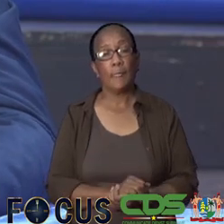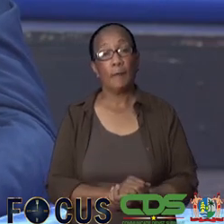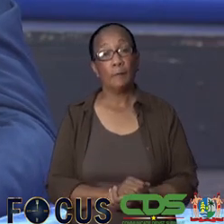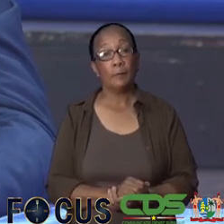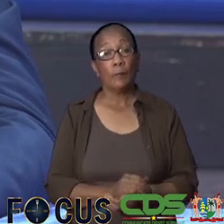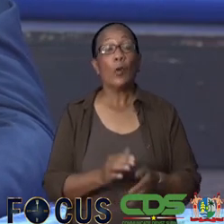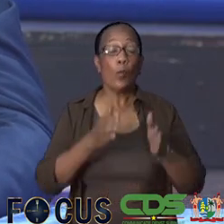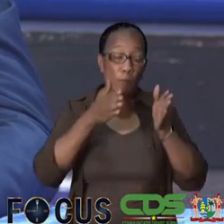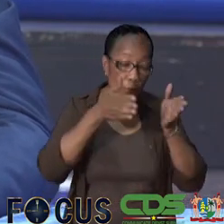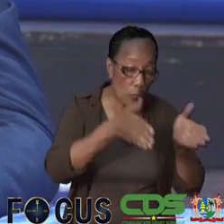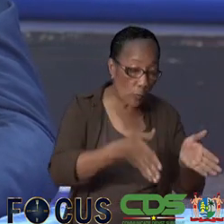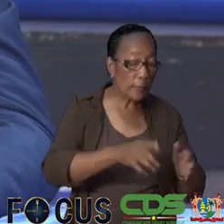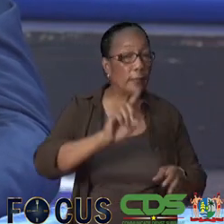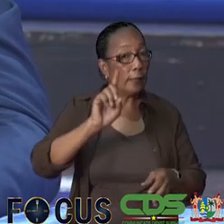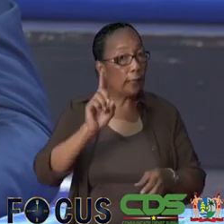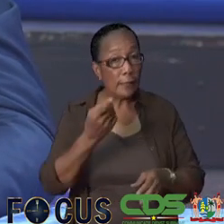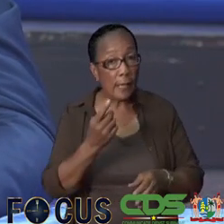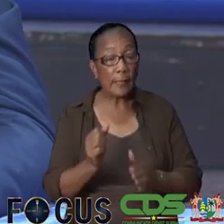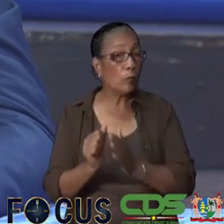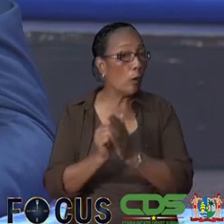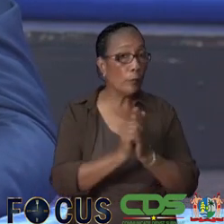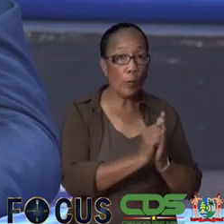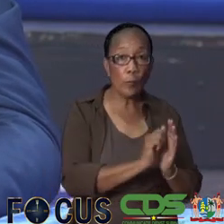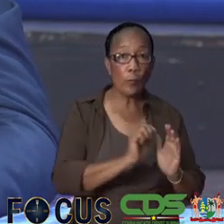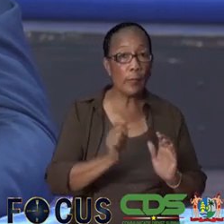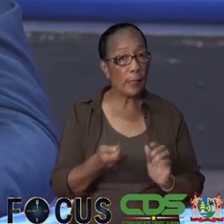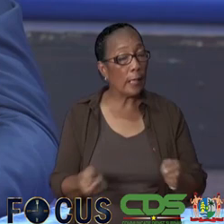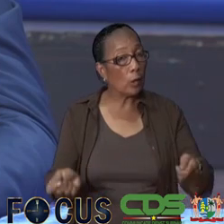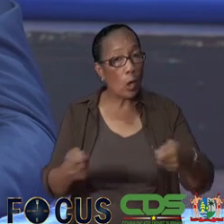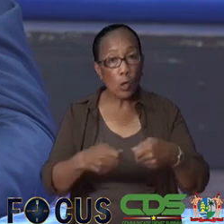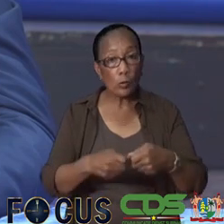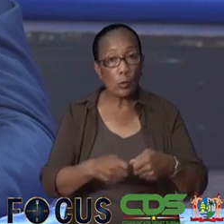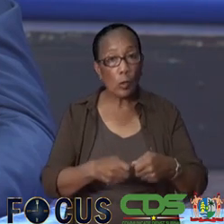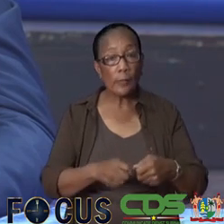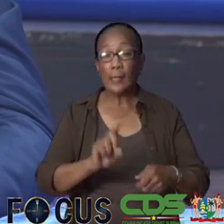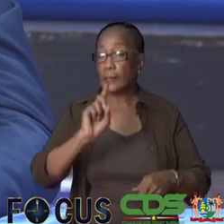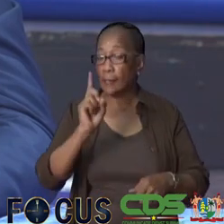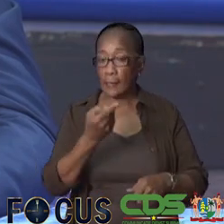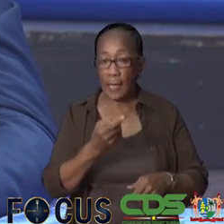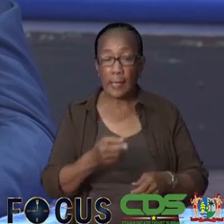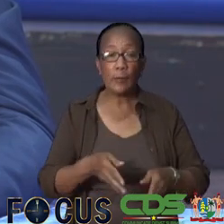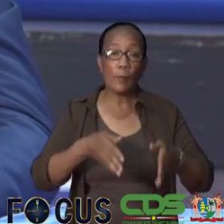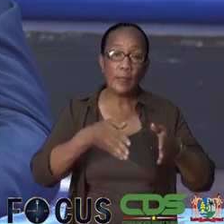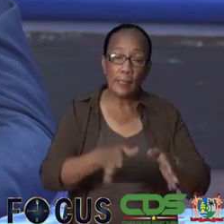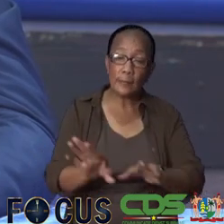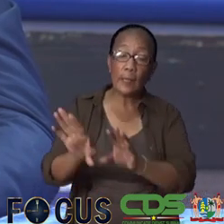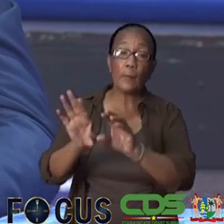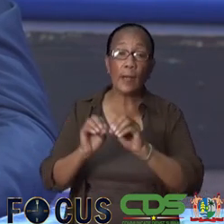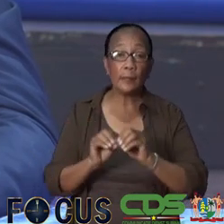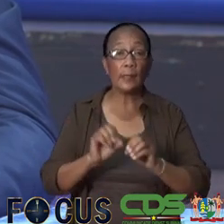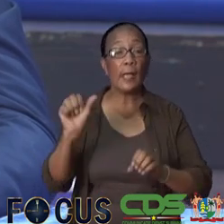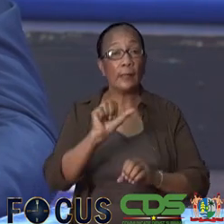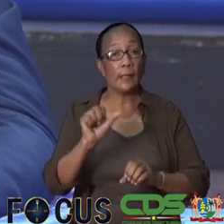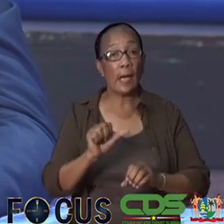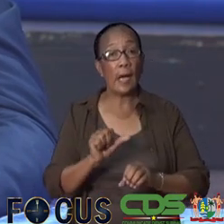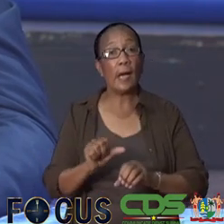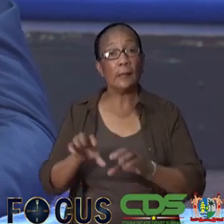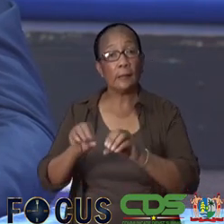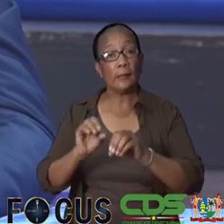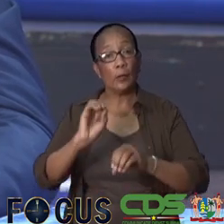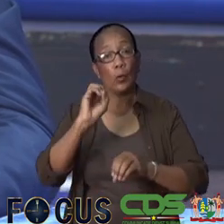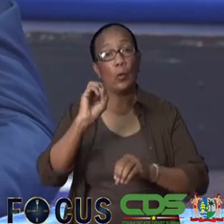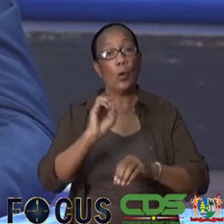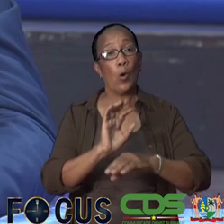We focussen niet alleen op de weekend lockdown, we focussen niet alleen op de inzet en de maatregelen, de overige maatregelen die de overheid heeft